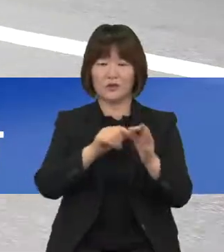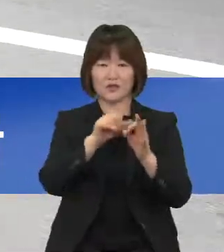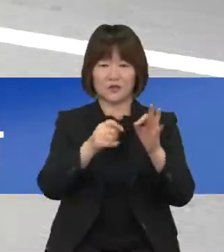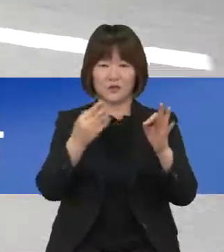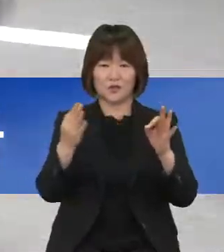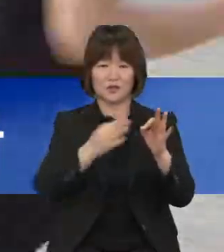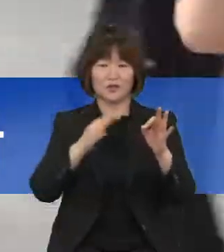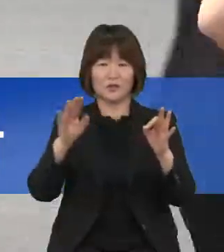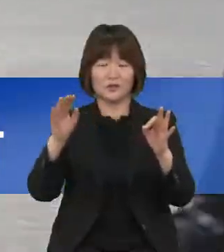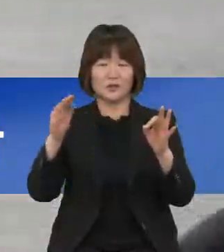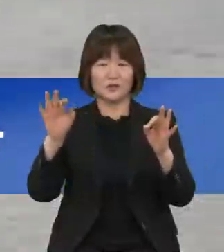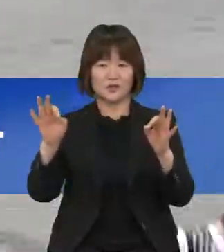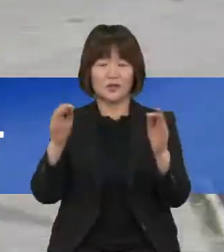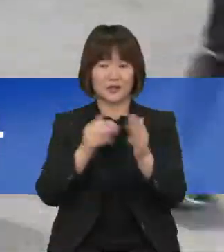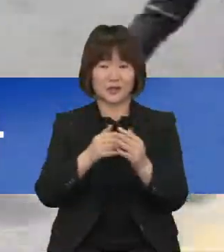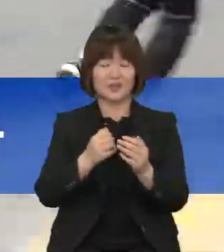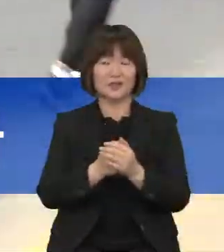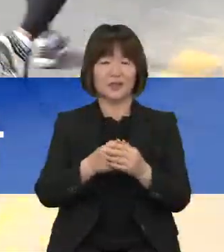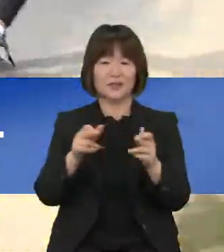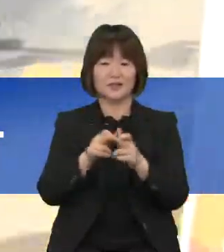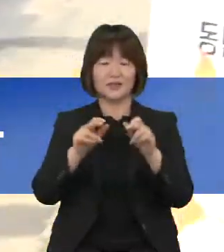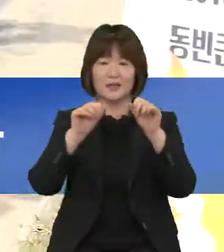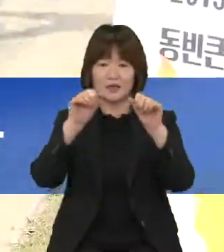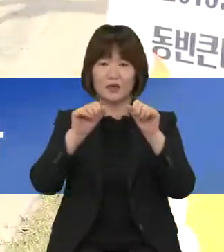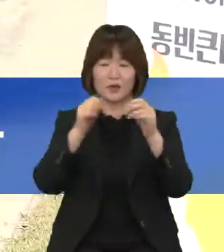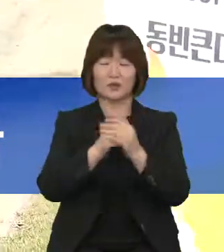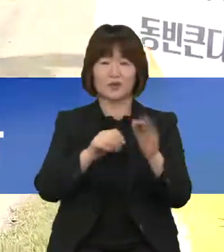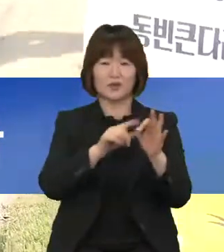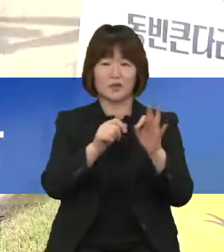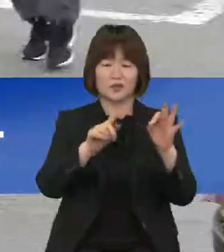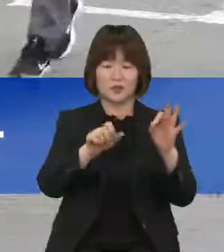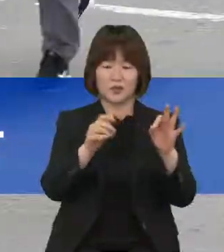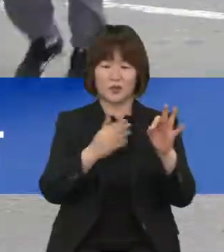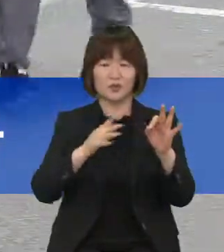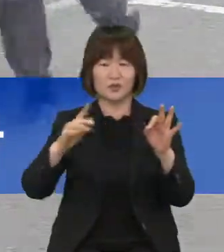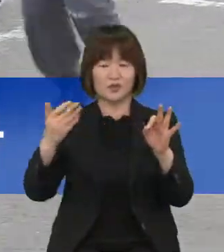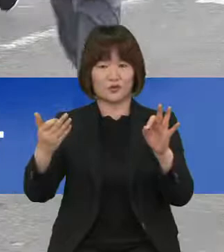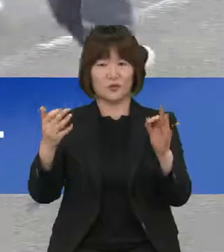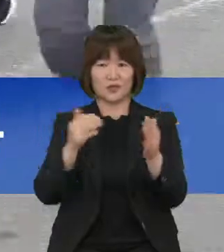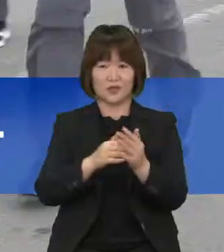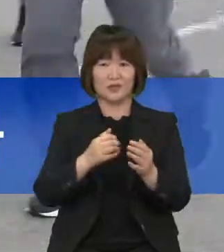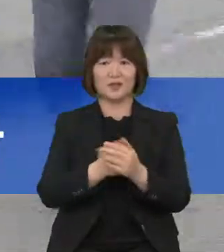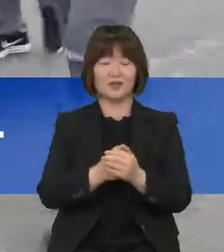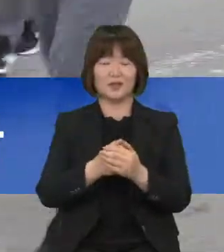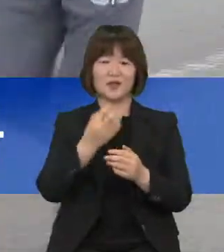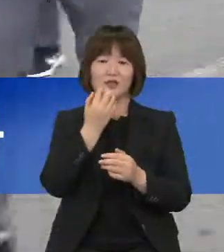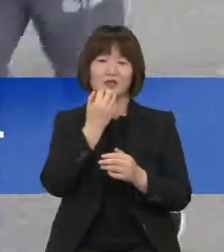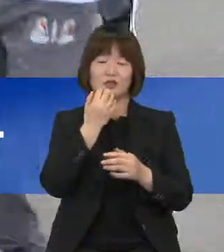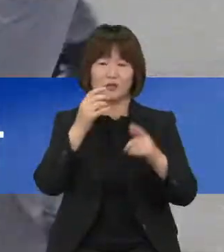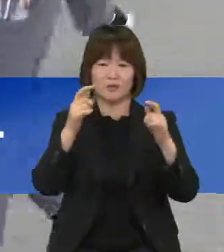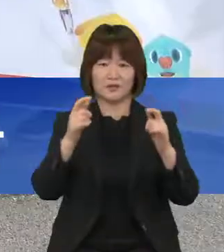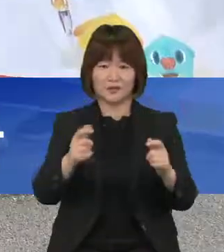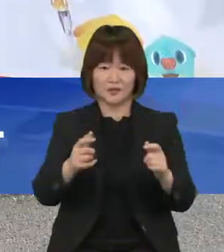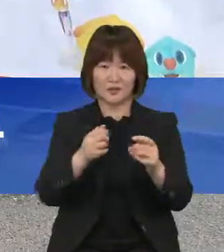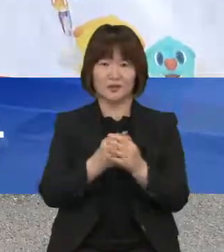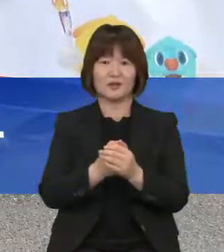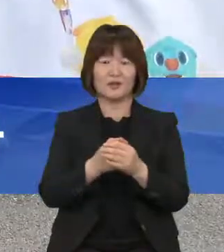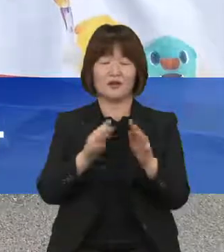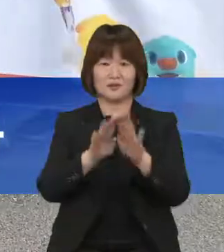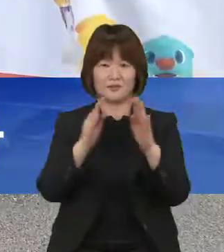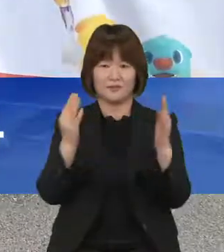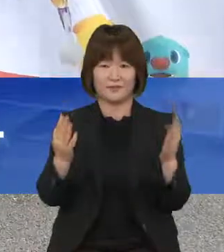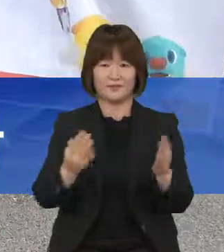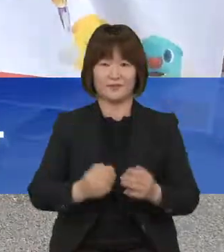10월 4일부터 10일까지 제 39 의 장애인체육 교회는 10월 15일부터 19일까지 서울 잠실 올림픽주경기장